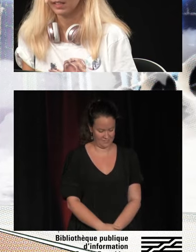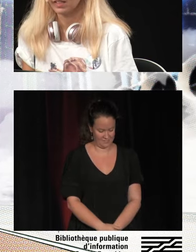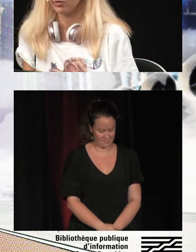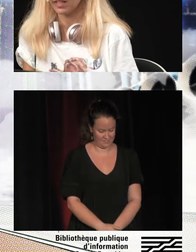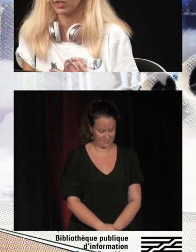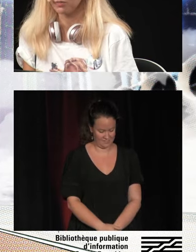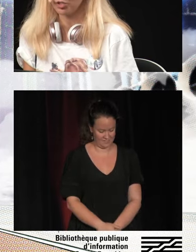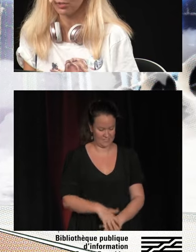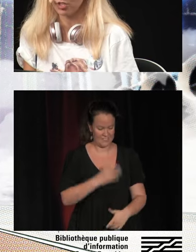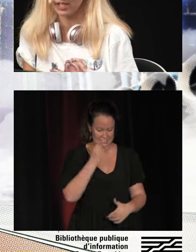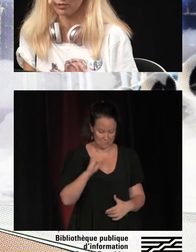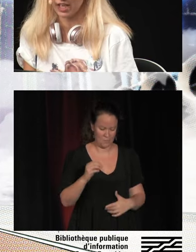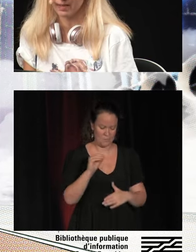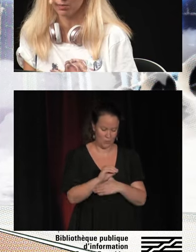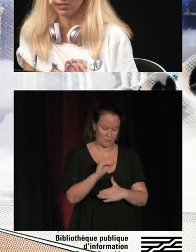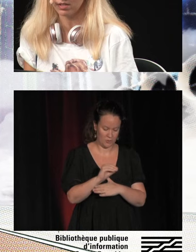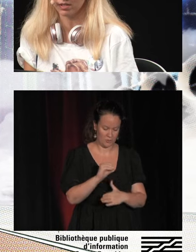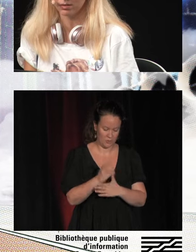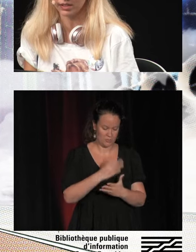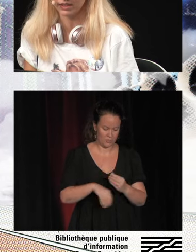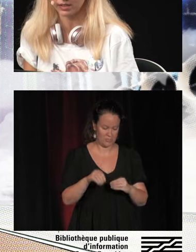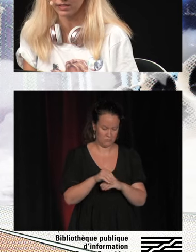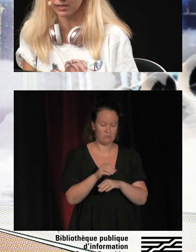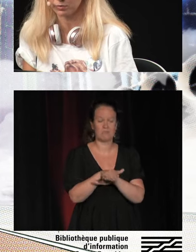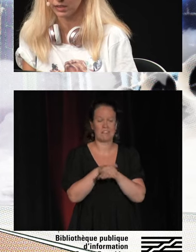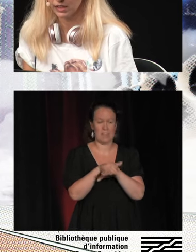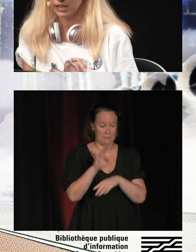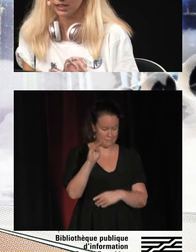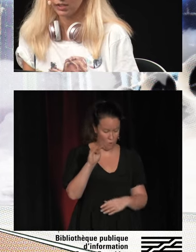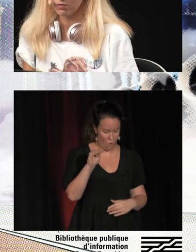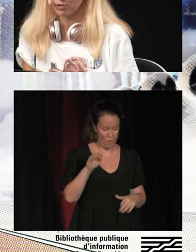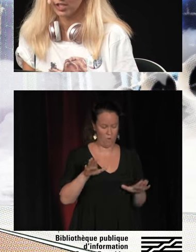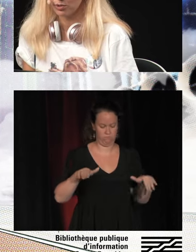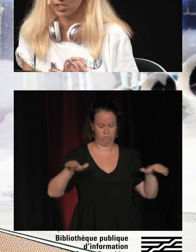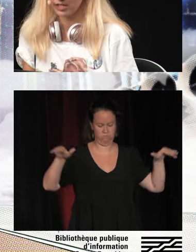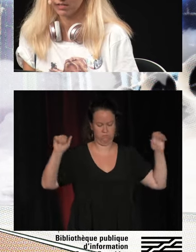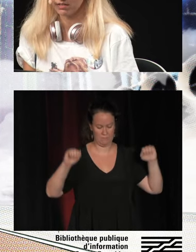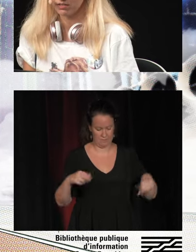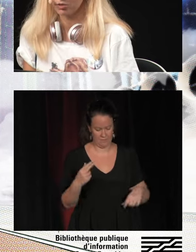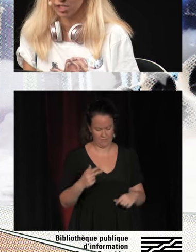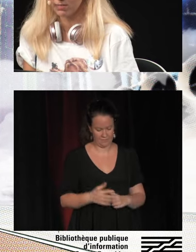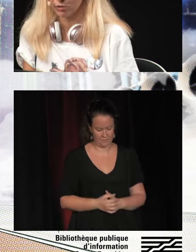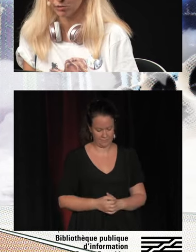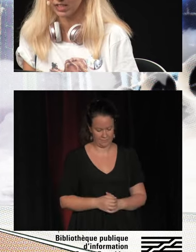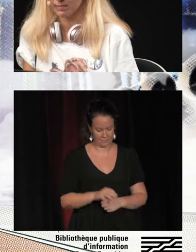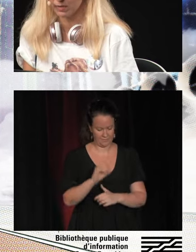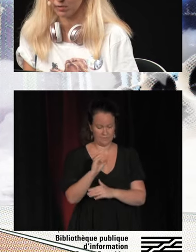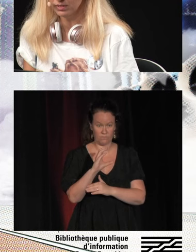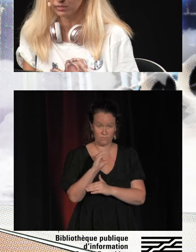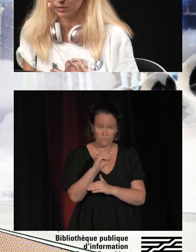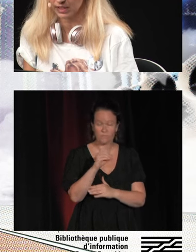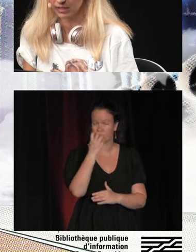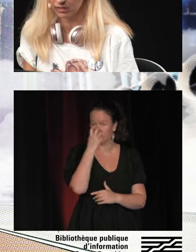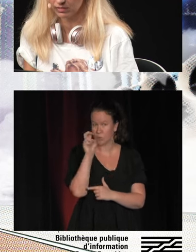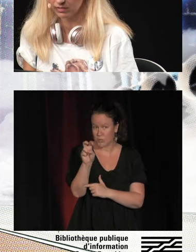Merci. Donc voilà, quand vous mangez Yoshi avec une carapace bleue... Oh ouais, voilà, c'est ça qu'on veut. Quand vous mangez un Yoshi... Quand Yoshi mange une carapace